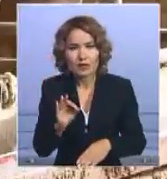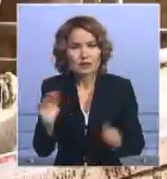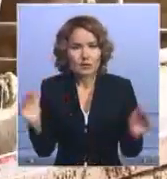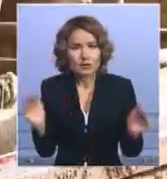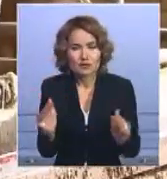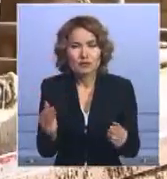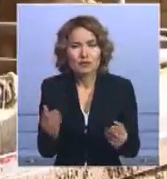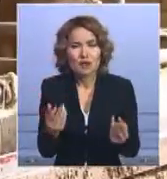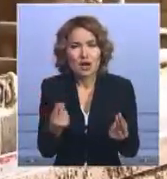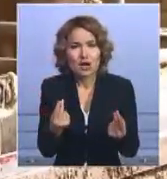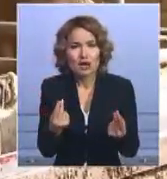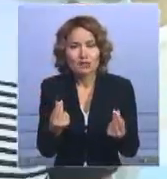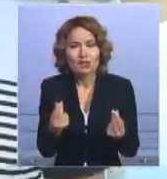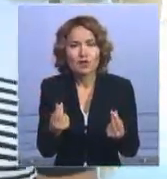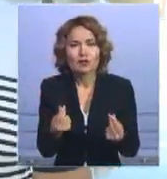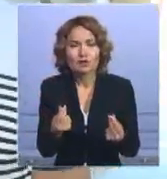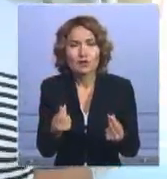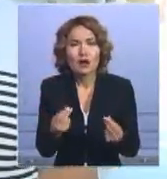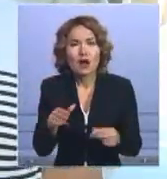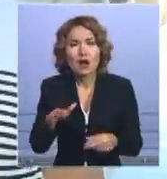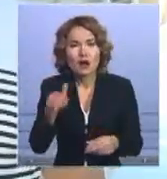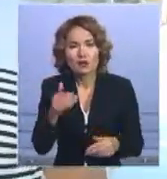орталығының қызметкерлеріне рахмет.